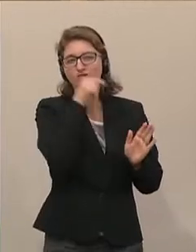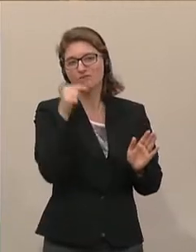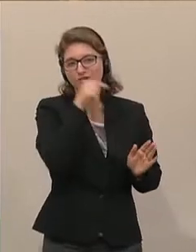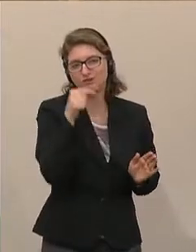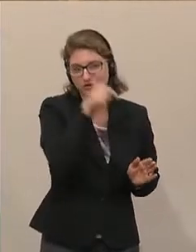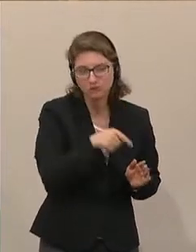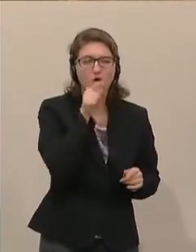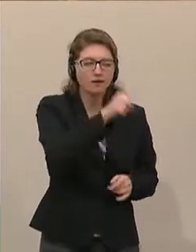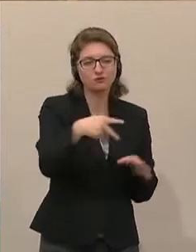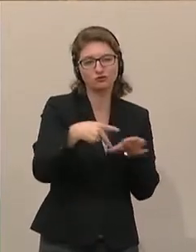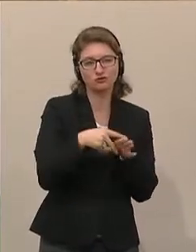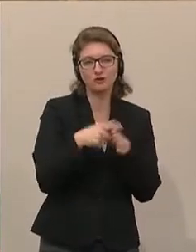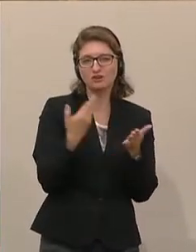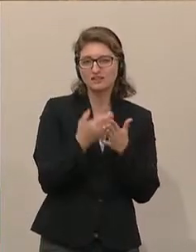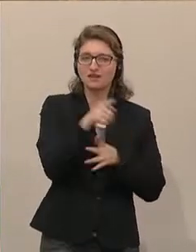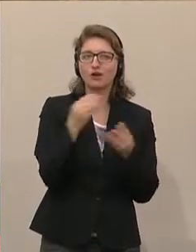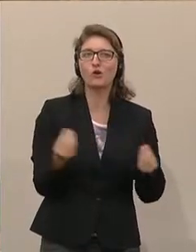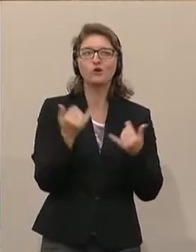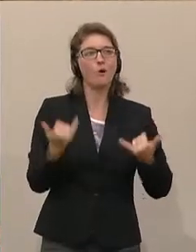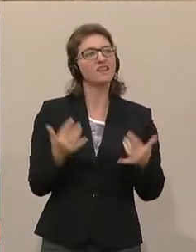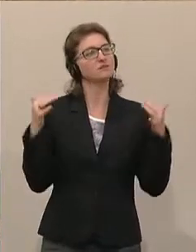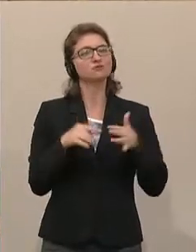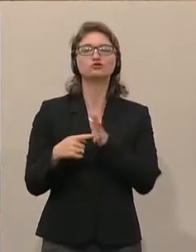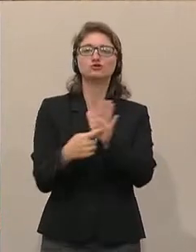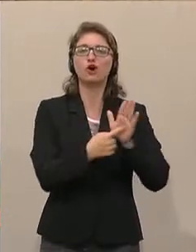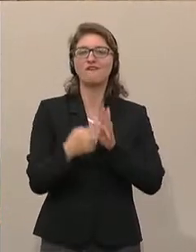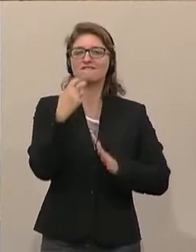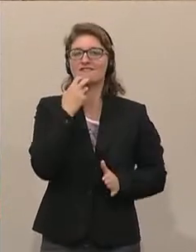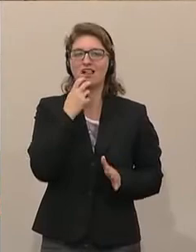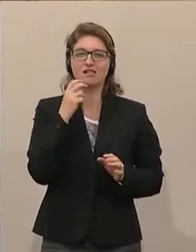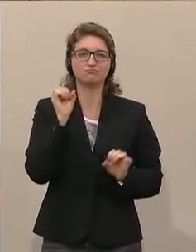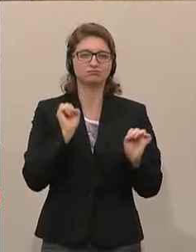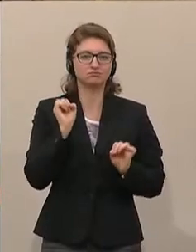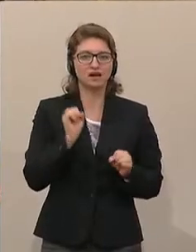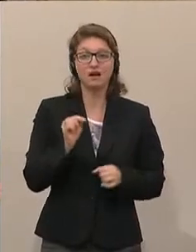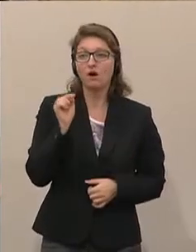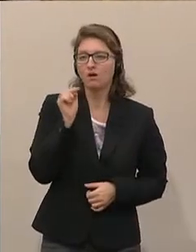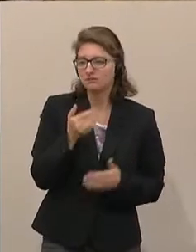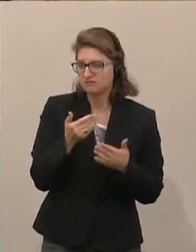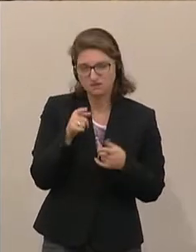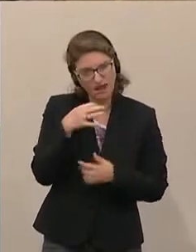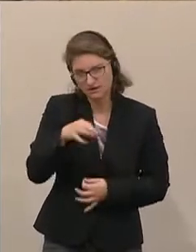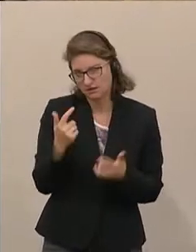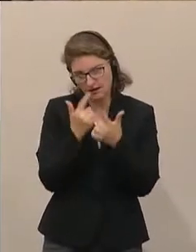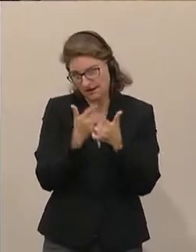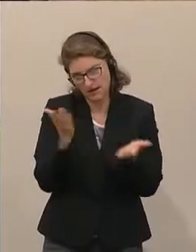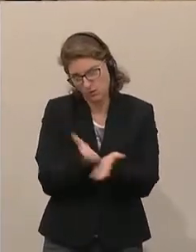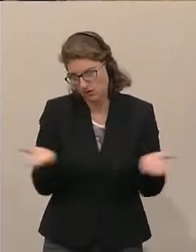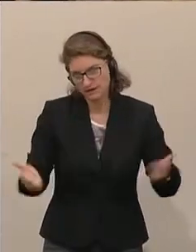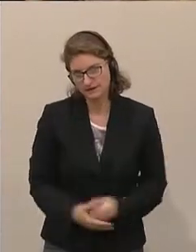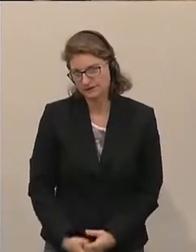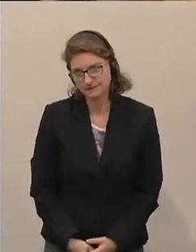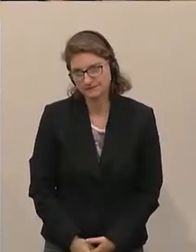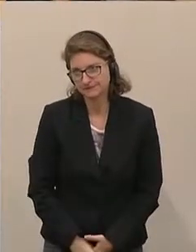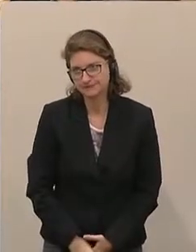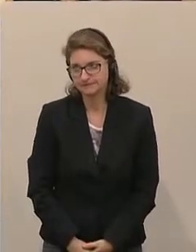Sie. Und das ist der Grund, warum Sie hier diese Show hier veranstalten. Und dafür gibt es keine andere Erklärung. Man könne